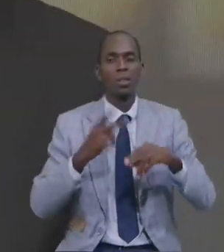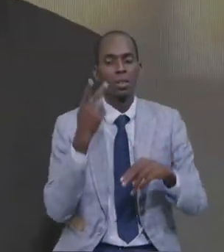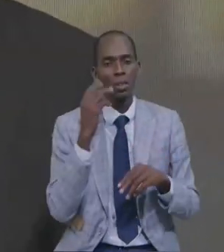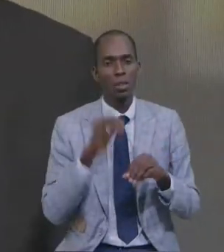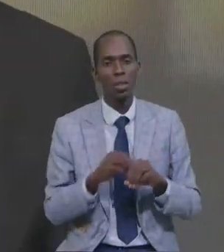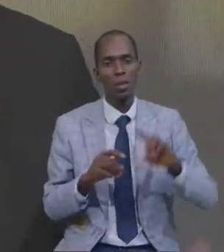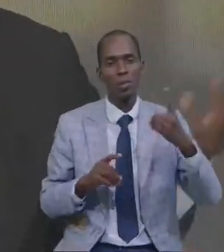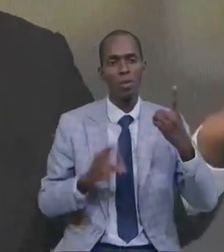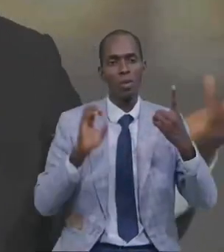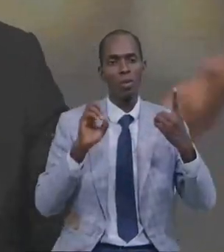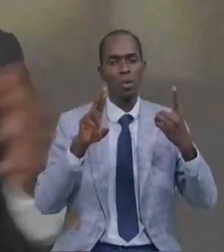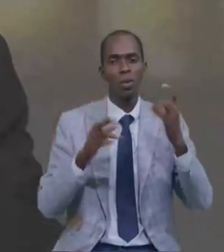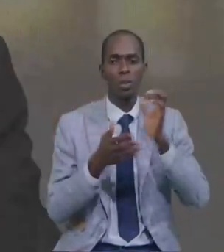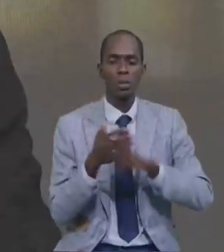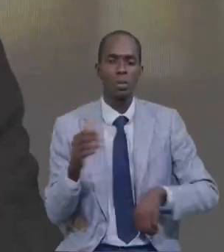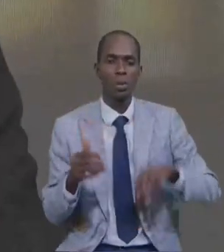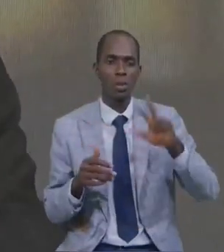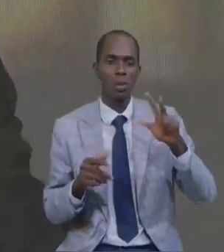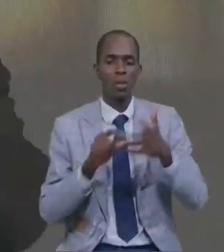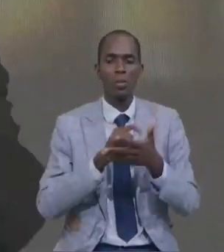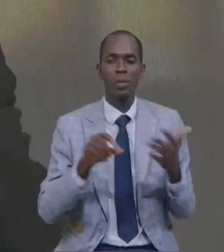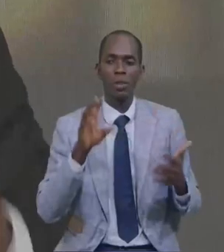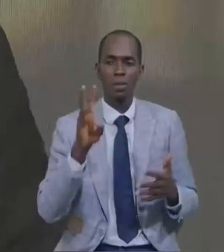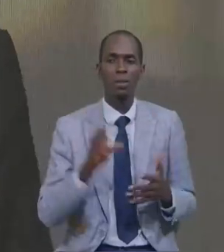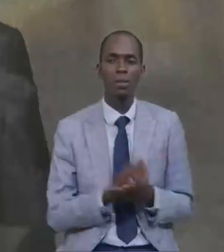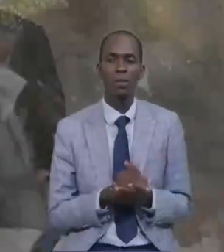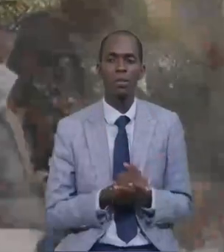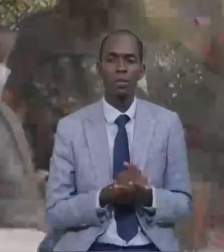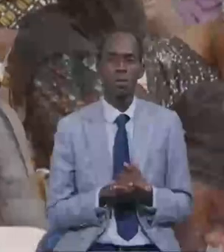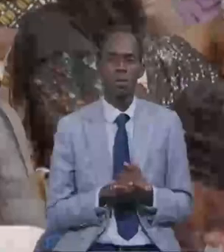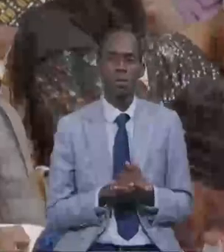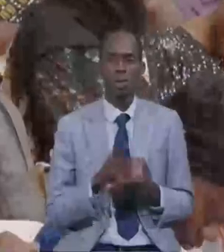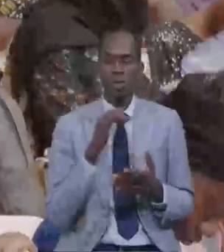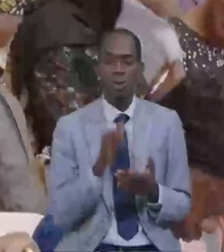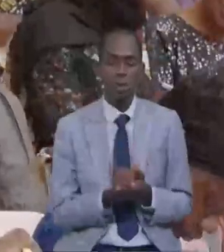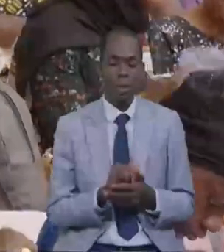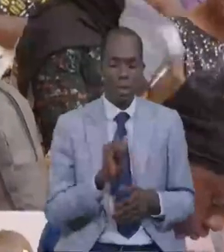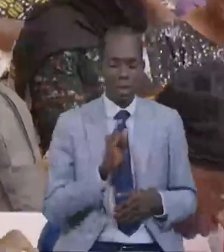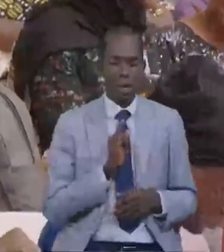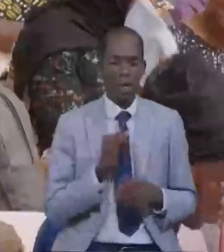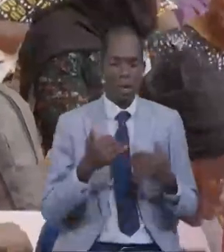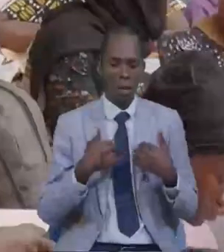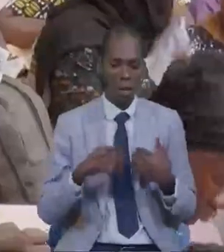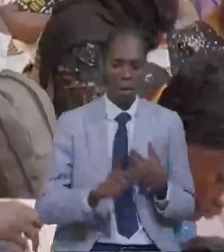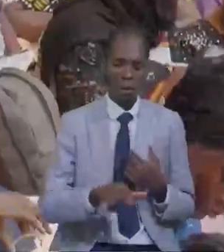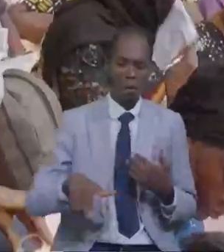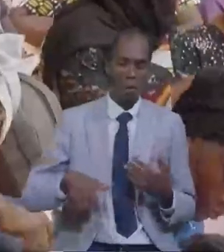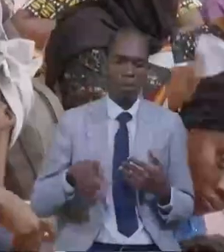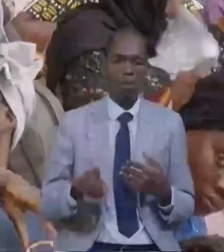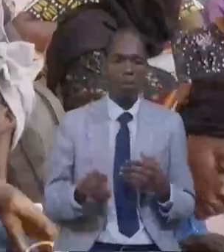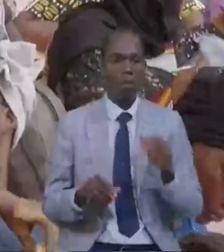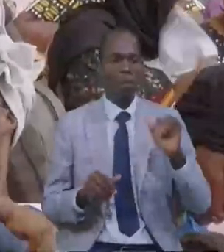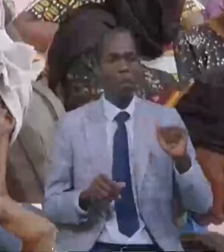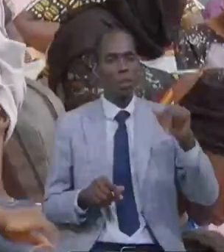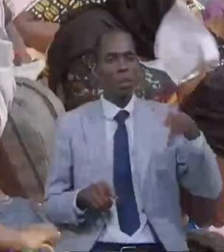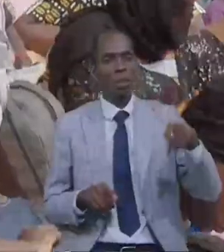J'ai planté, Apollos a arrosé la coopération, mais Dieu a